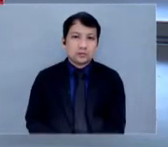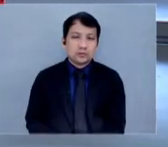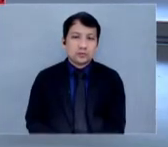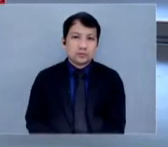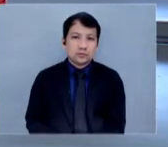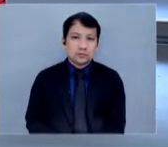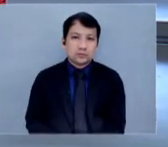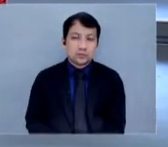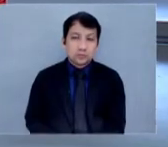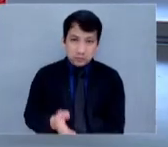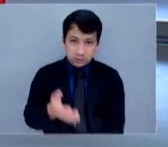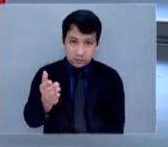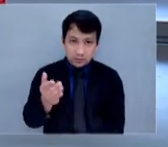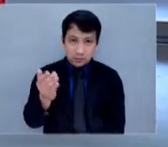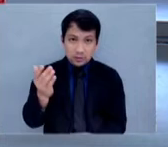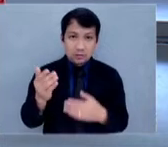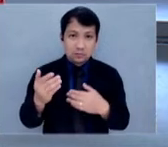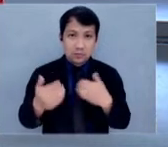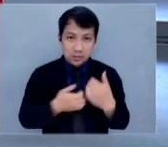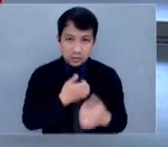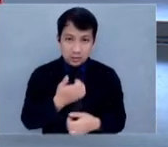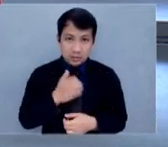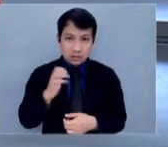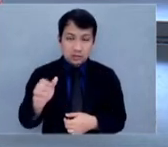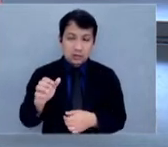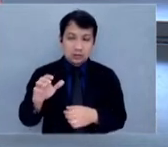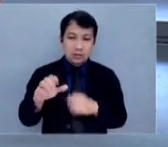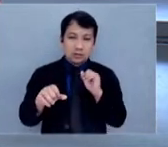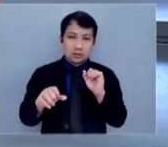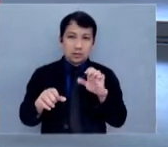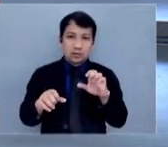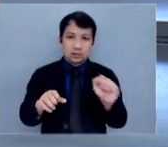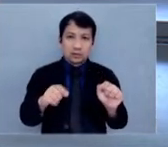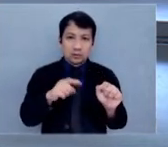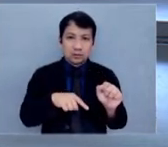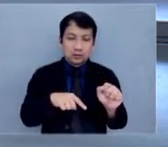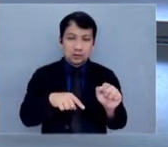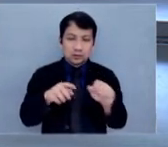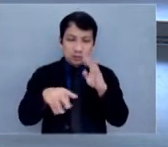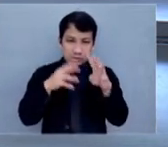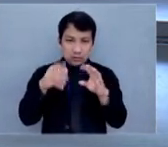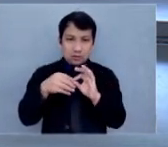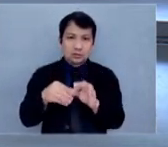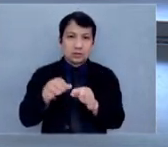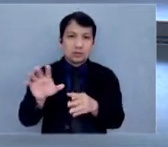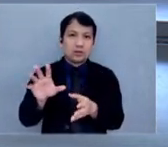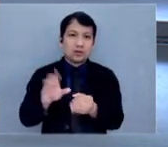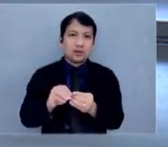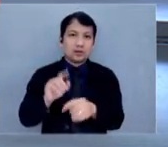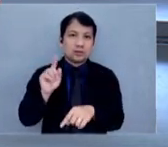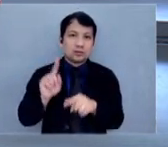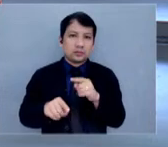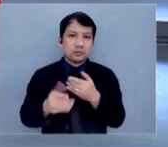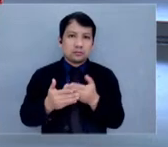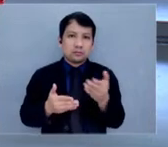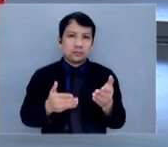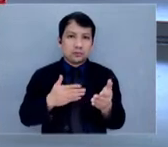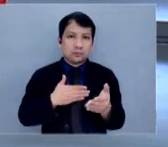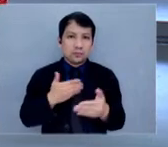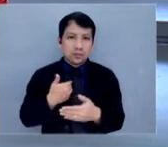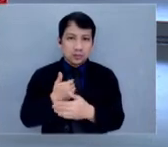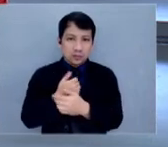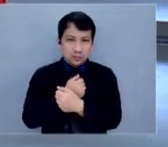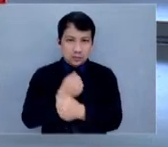Eto pa nga, naging emosyonal ang cast ng hit kapatid Star Creative series na Can't Buy Me Love sa kanilang finale